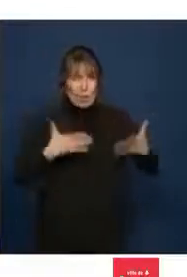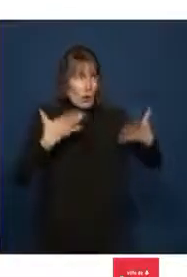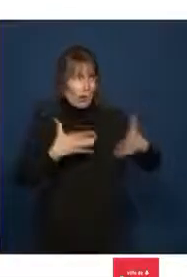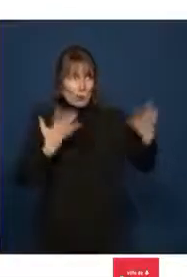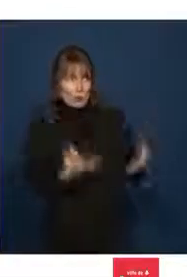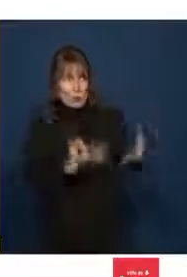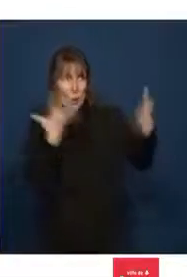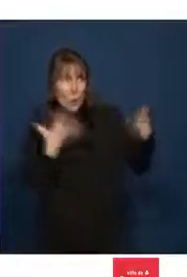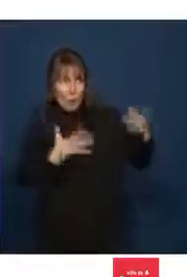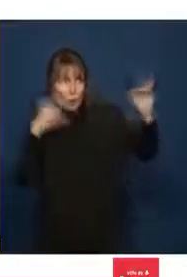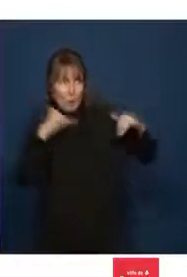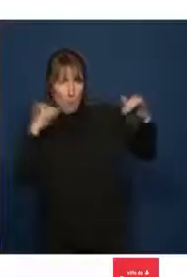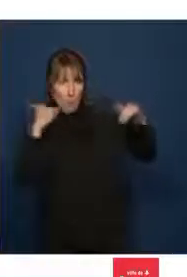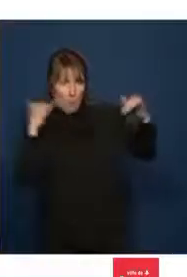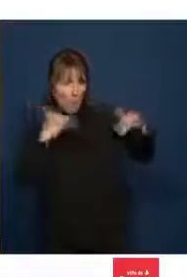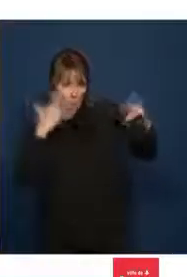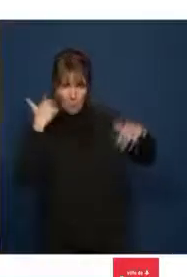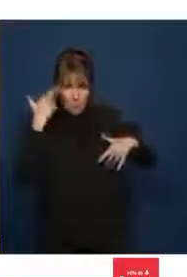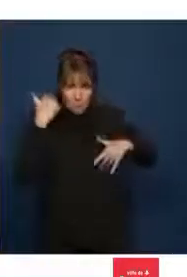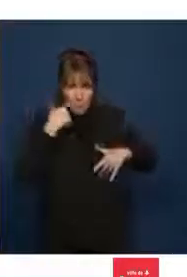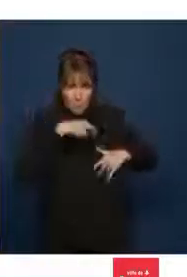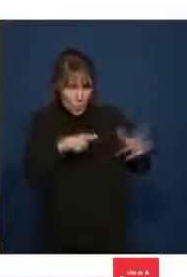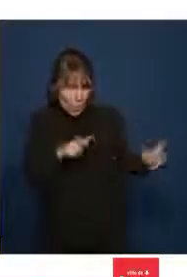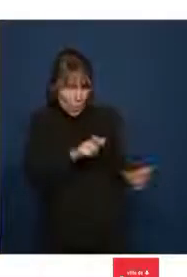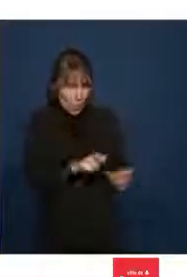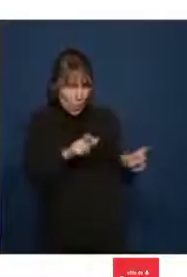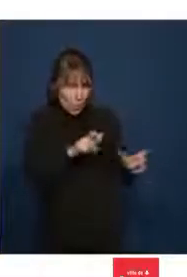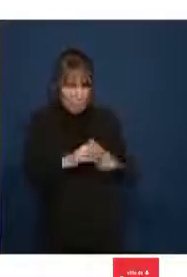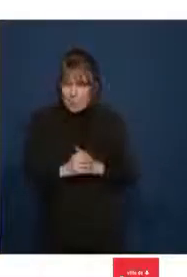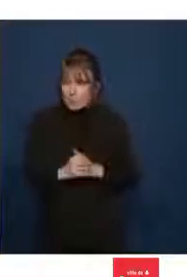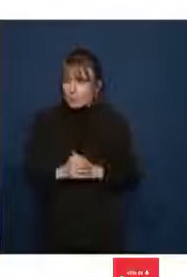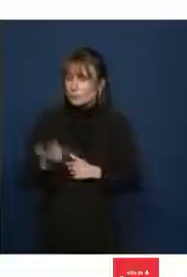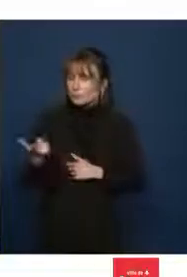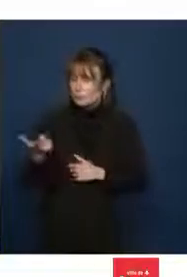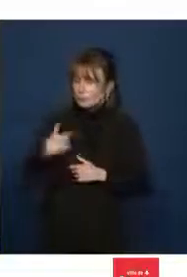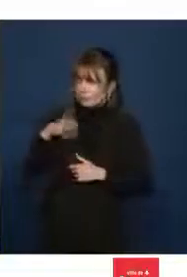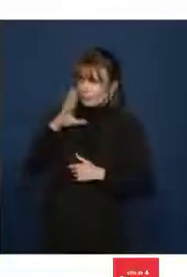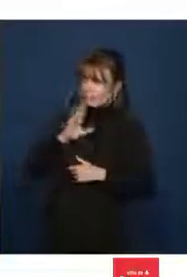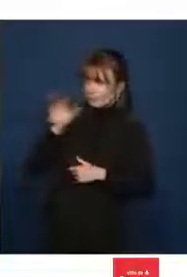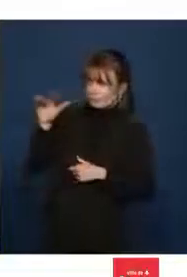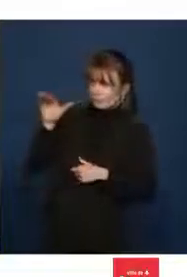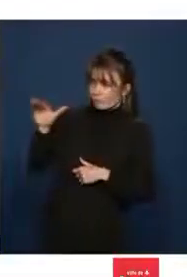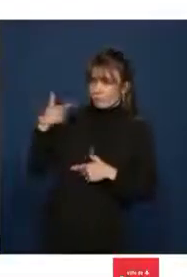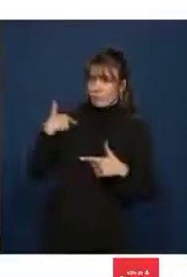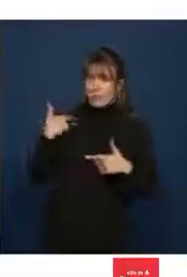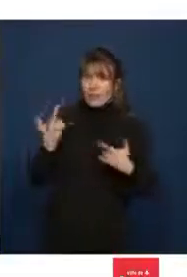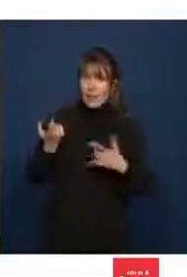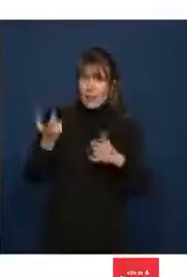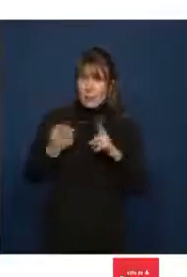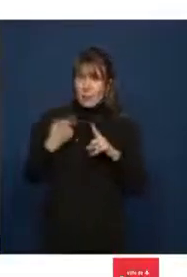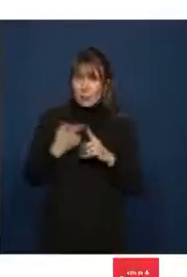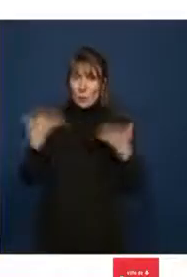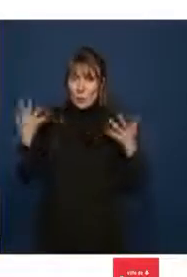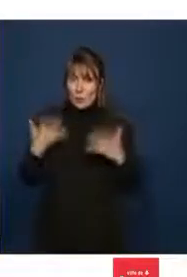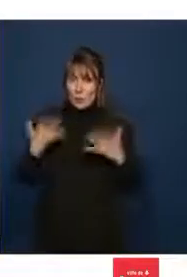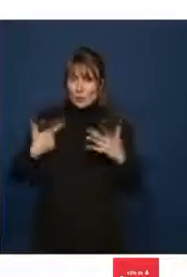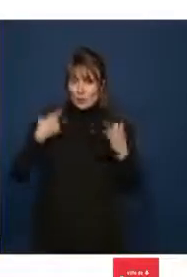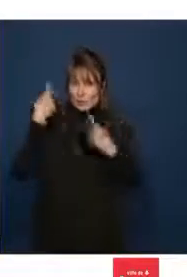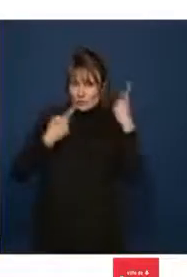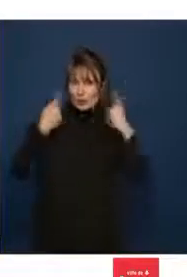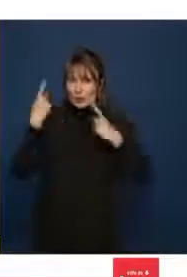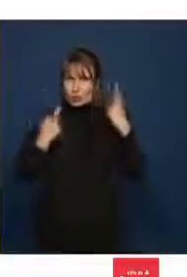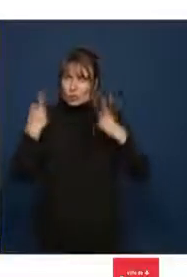Je ne puis que vous appeler, dans les compétences qui sont les vôtres, à anticiper le retour à la pleine liberté de mouvement et de